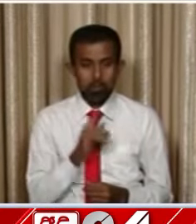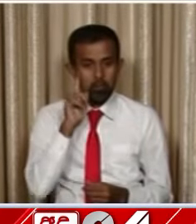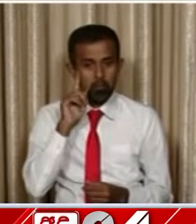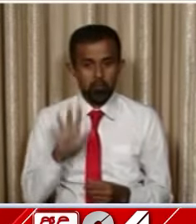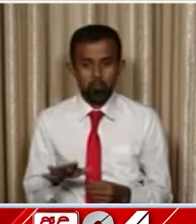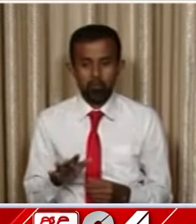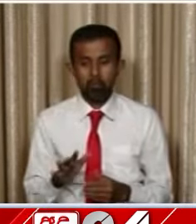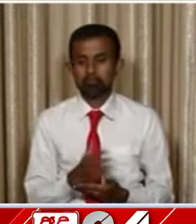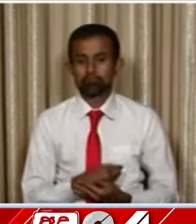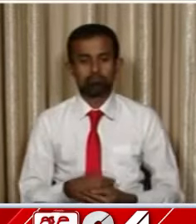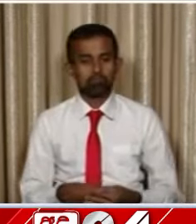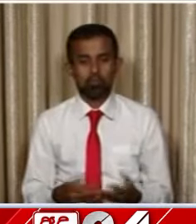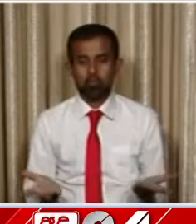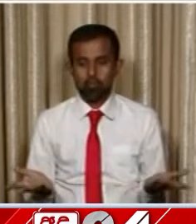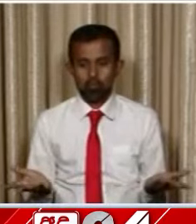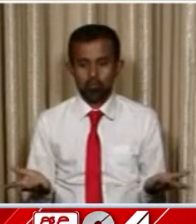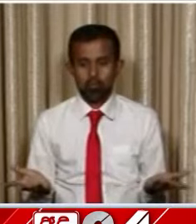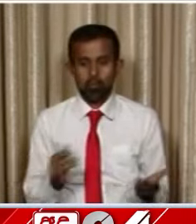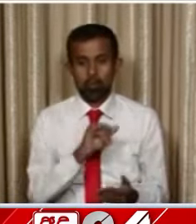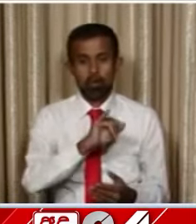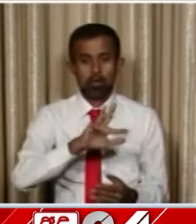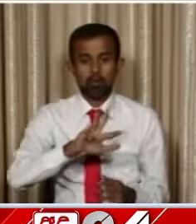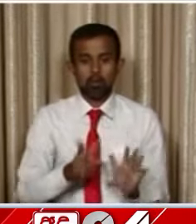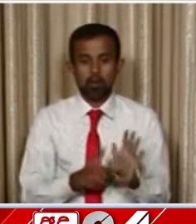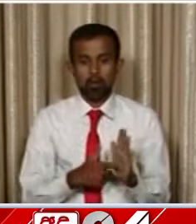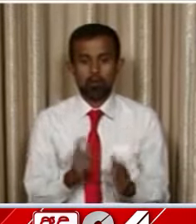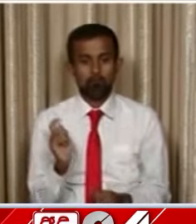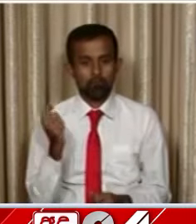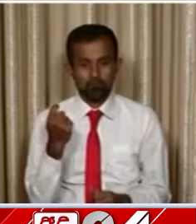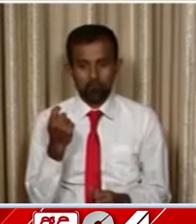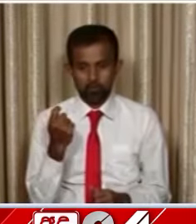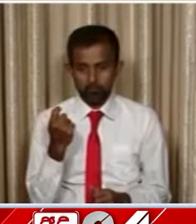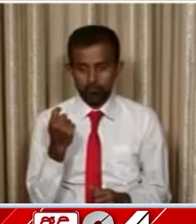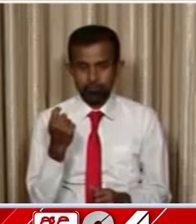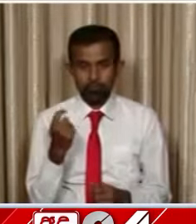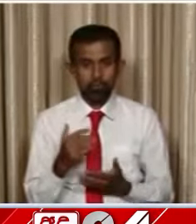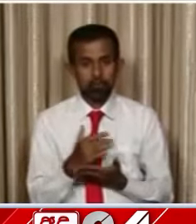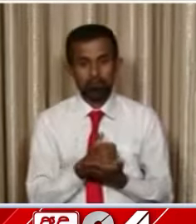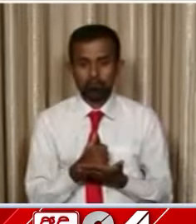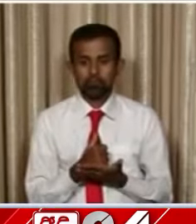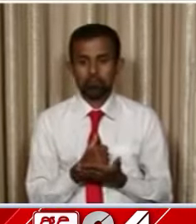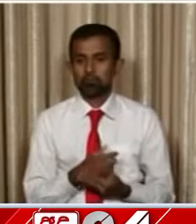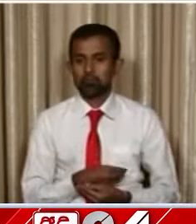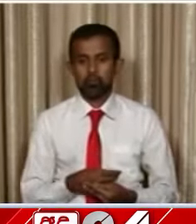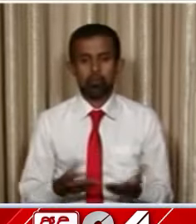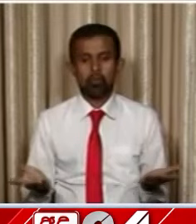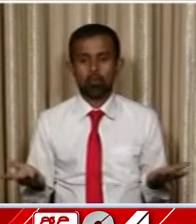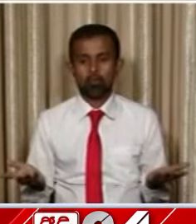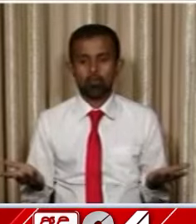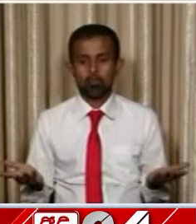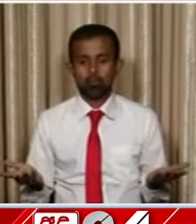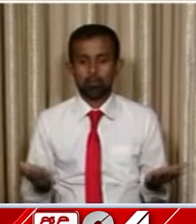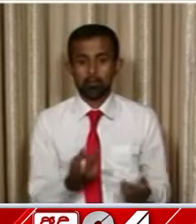බලාපොරොත්තු මුළුමතින්ම විනාශ කරන ලදී. 69,00,000 ජනවරම සම්පූර්ණම විනාශ කරන ලදී.